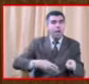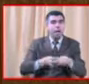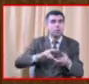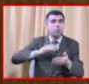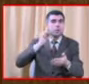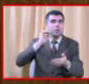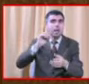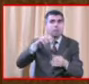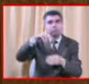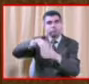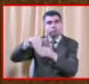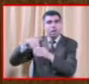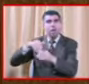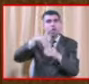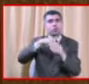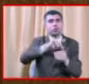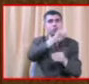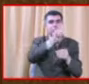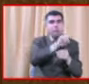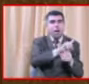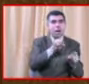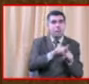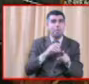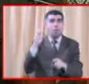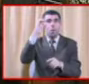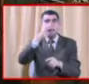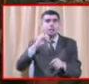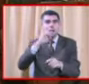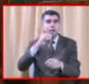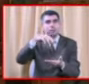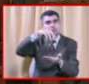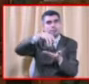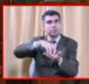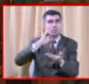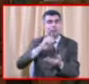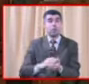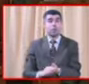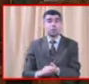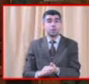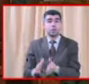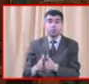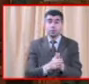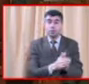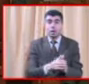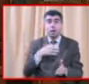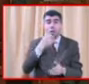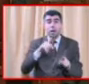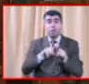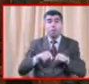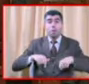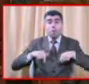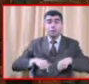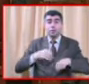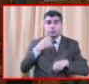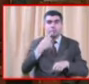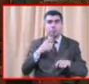عدة جماعات قروية خاصة بإقليم ورزازات. السيد الوزير المحترم، كان بالإمكان التخفيف من تلك